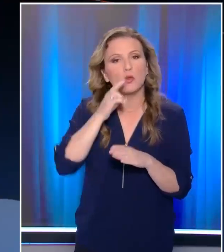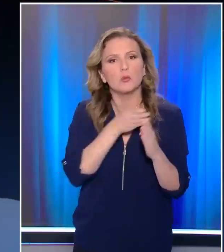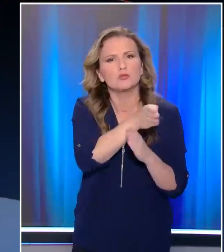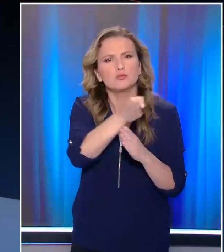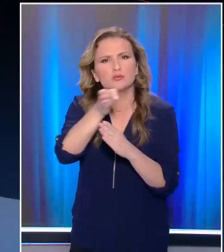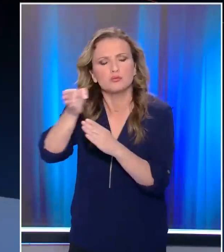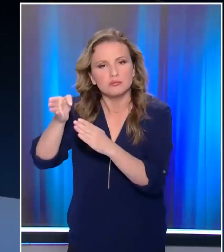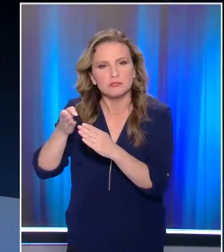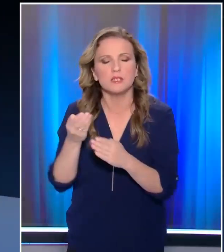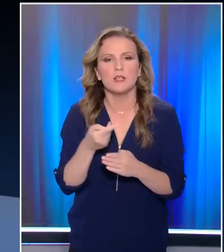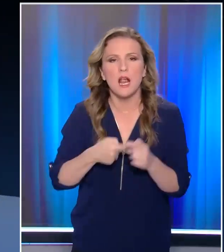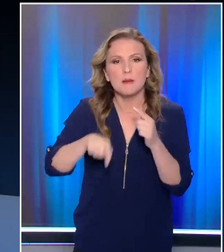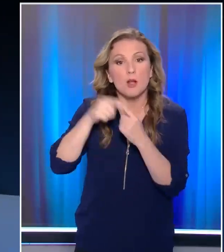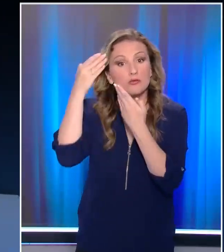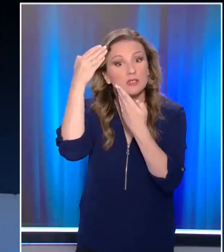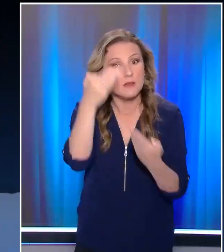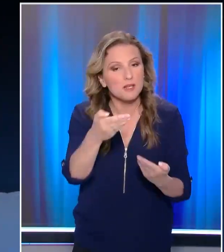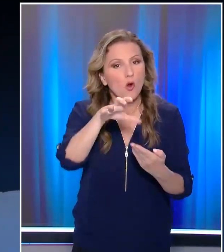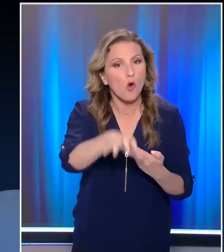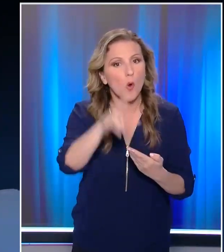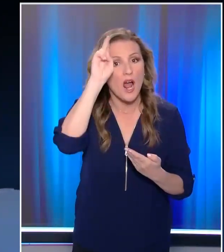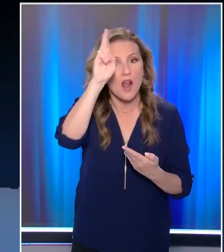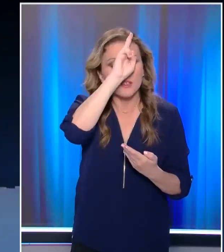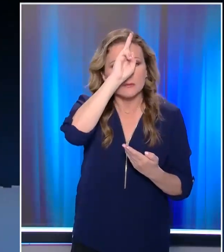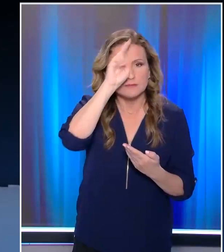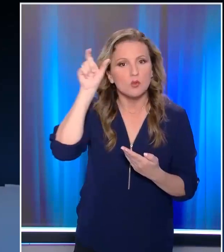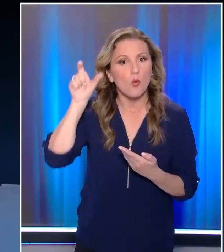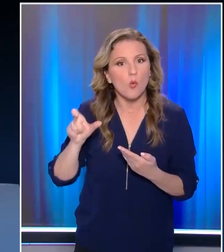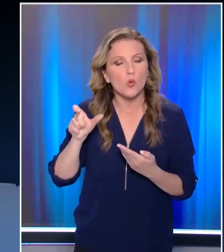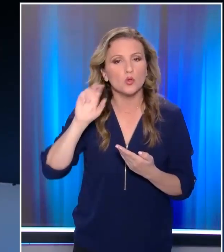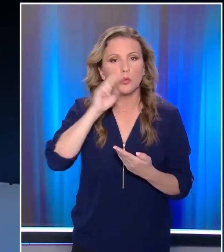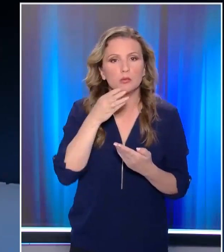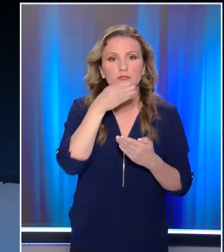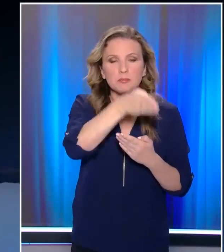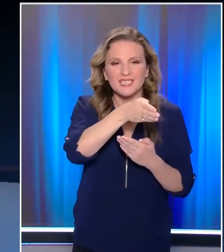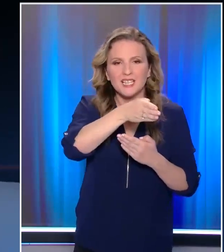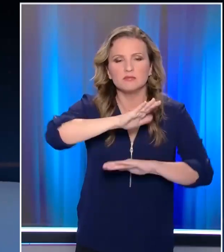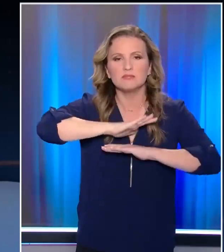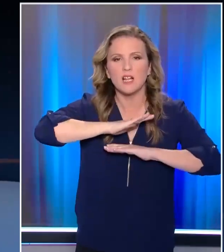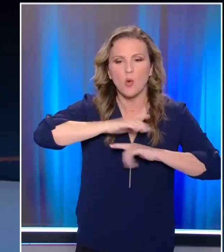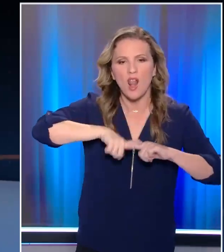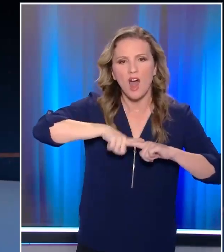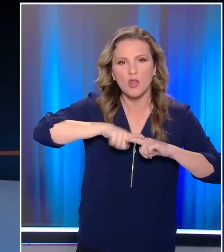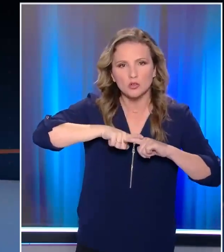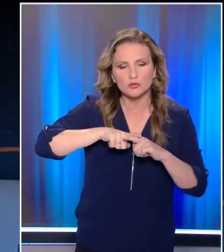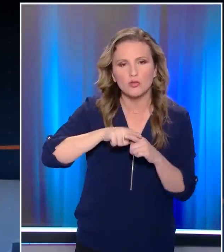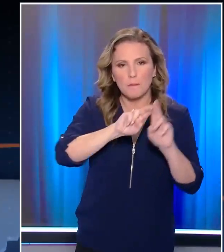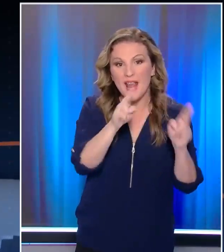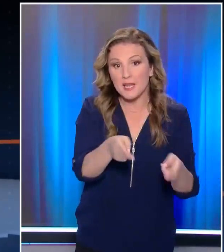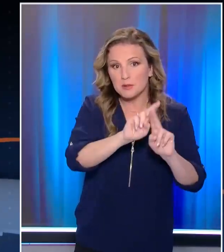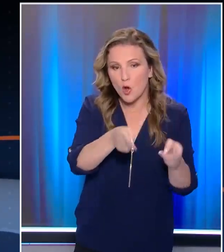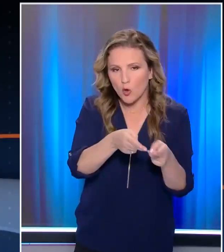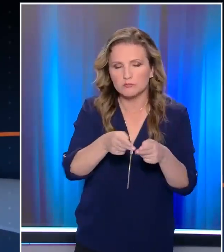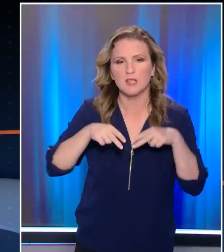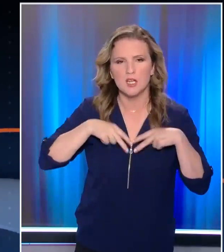τιμόμενη χώρα τα Ηνωμένα Αραβικά Εμμυράτα. Πρώτος σταθμός του Πρωθυπουργού, το περίπτερο των ενόπλων δυνάμεων, όπου τον ξενάγησε ο Υπουργός Εθνικής